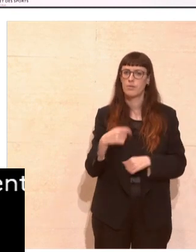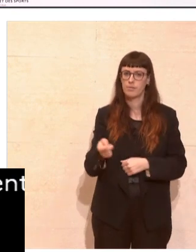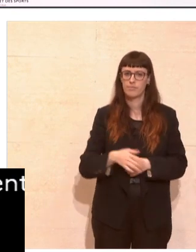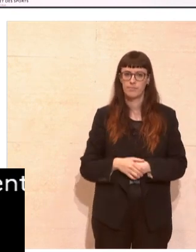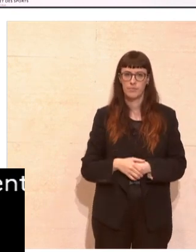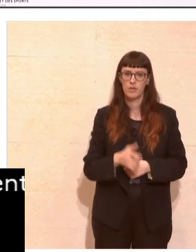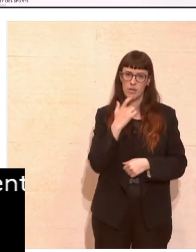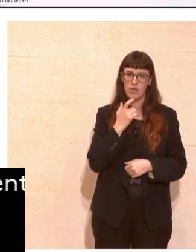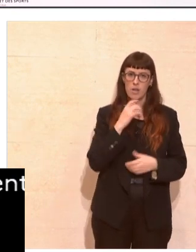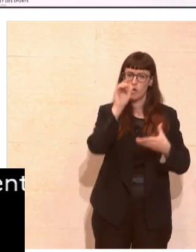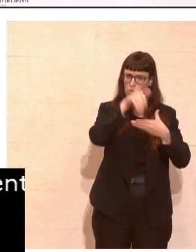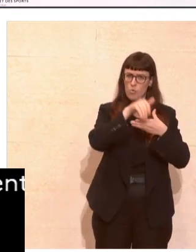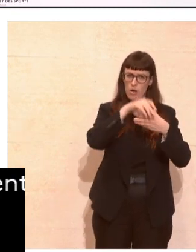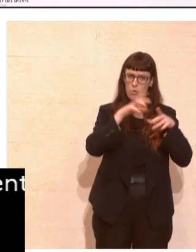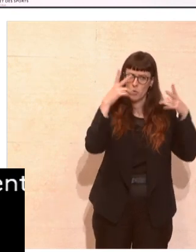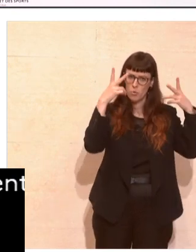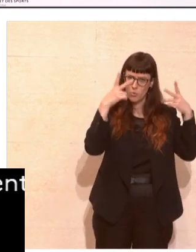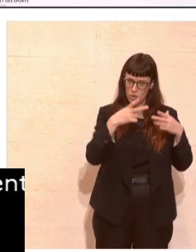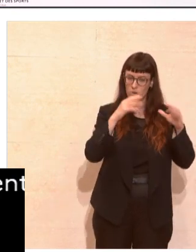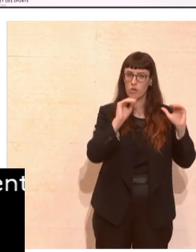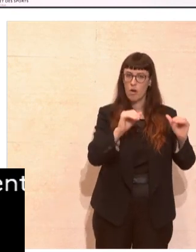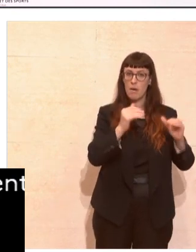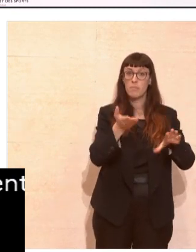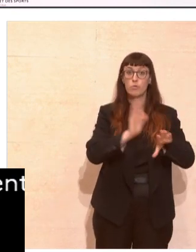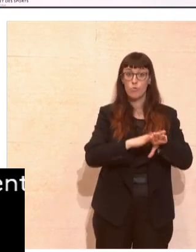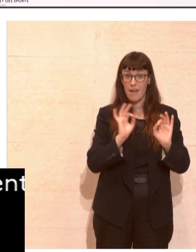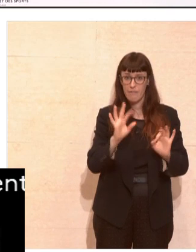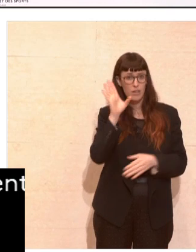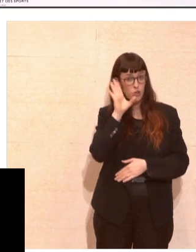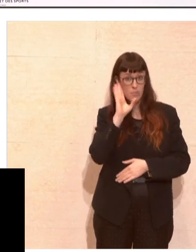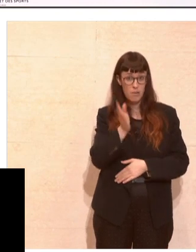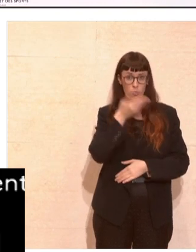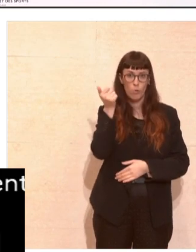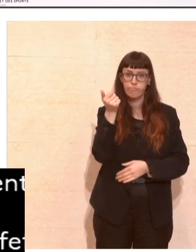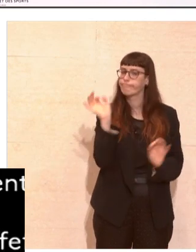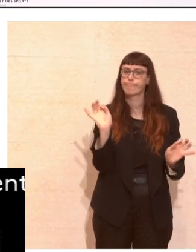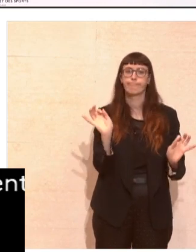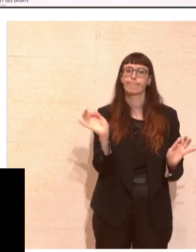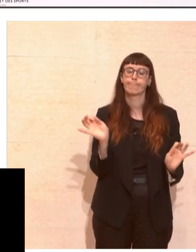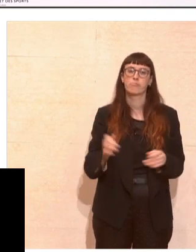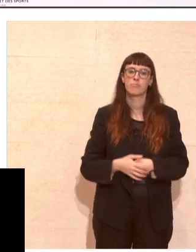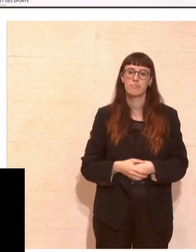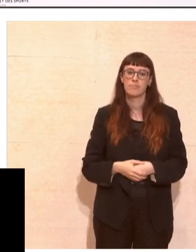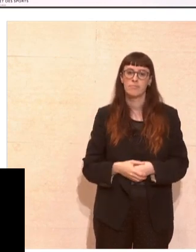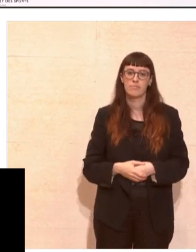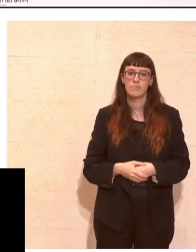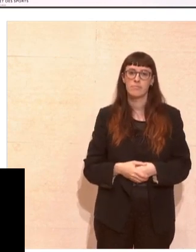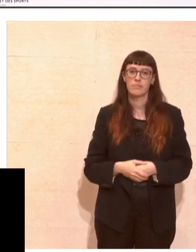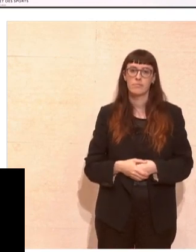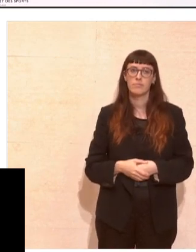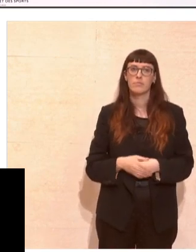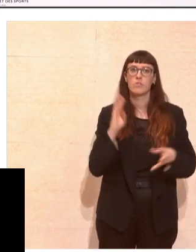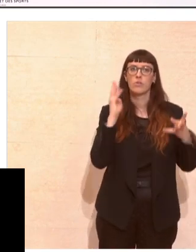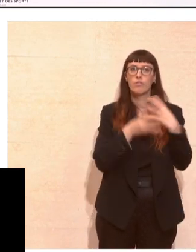c'est efficace. Par contre, il ne montre pas d'effet sur le paramètre de sommeil. Donc ces filtres lumière bleue